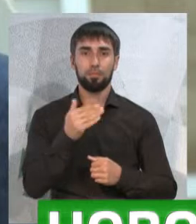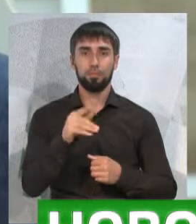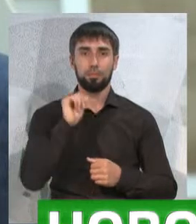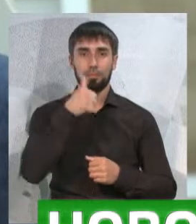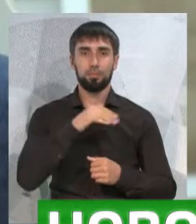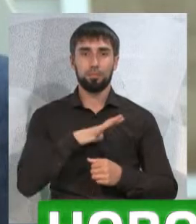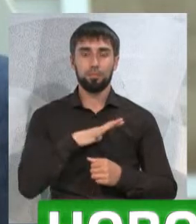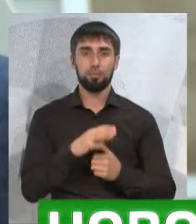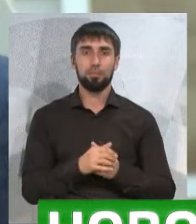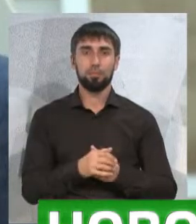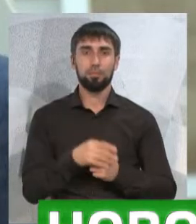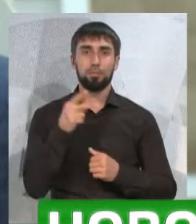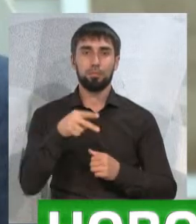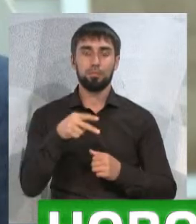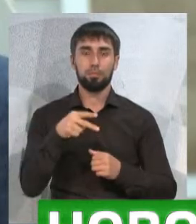было зарегистрировано